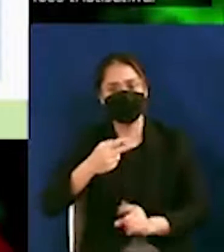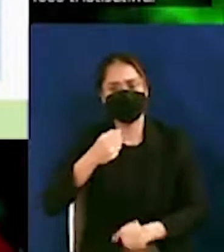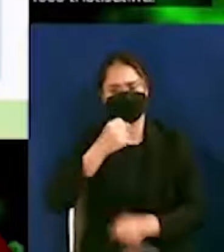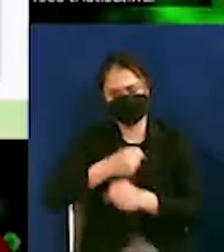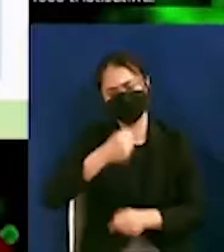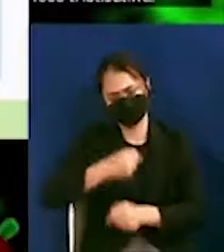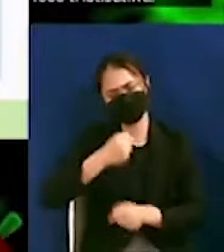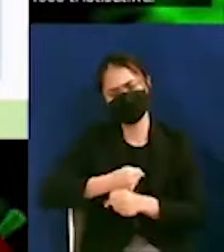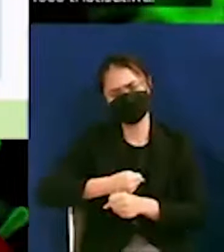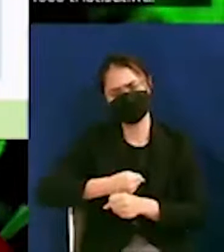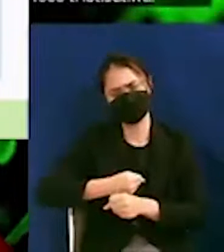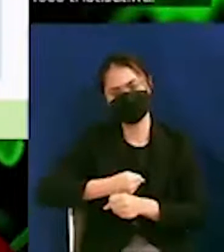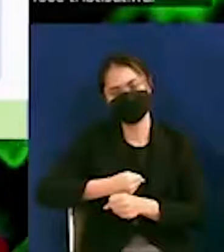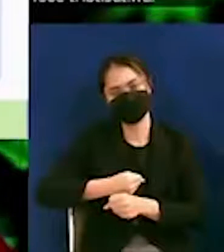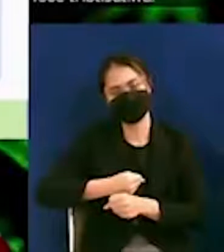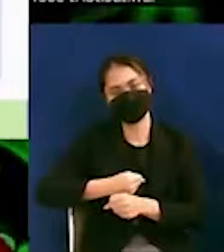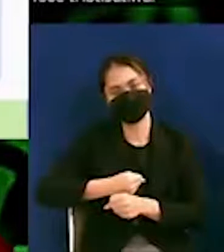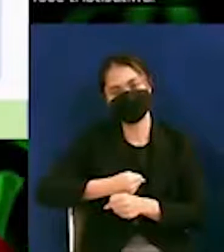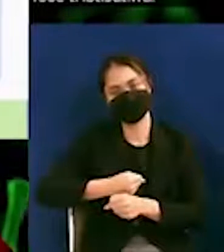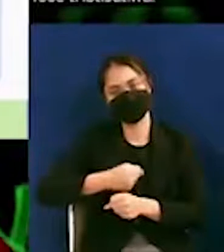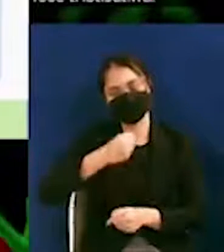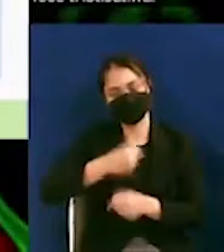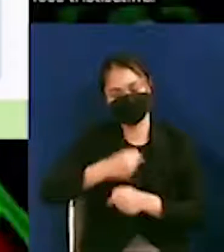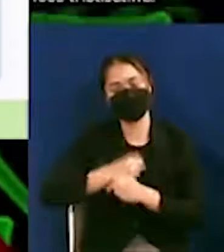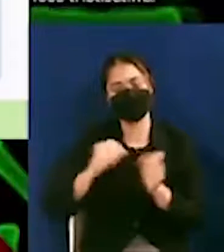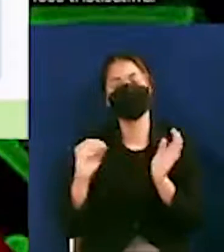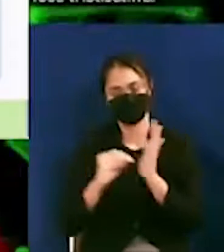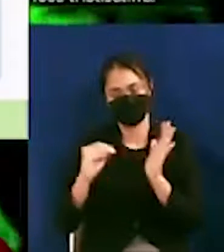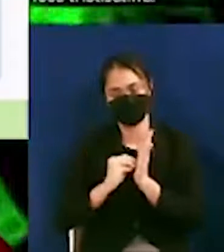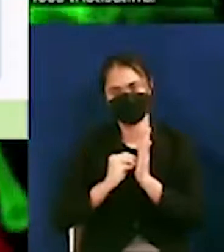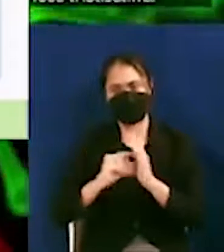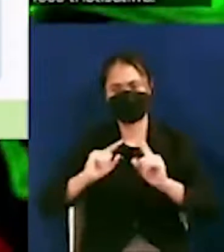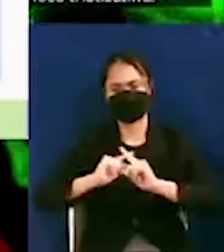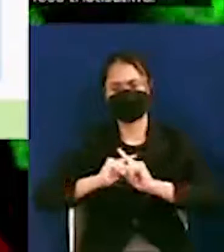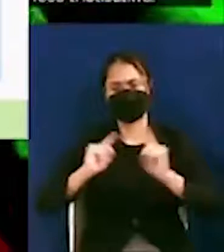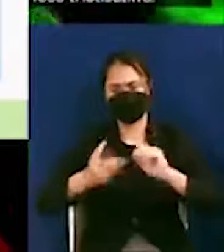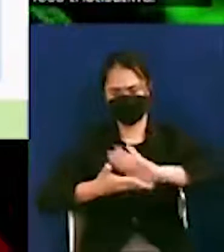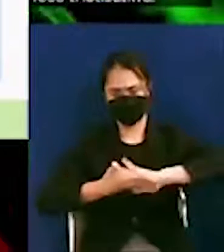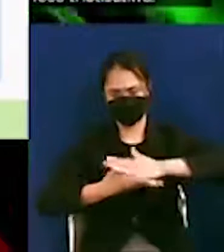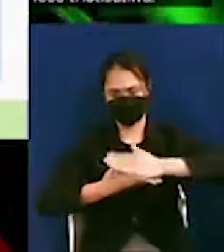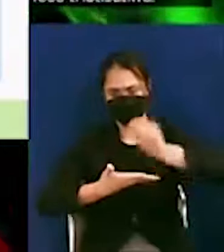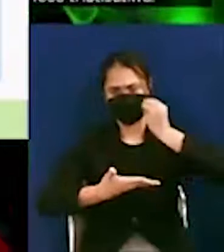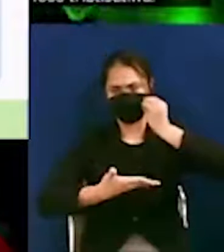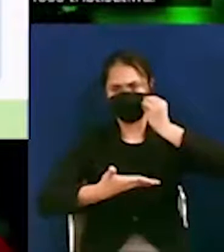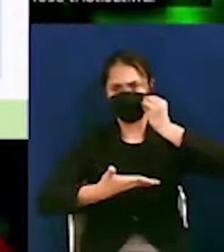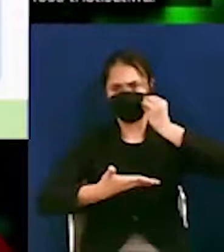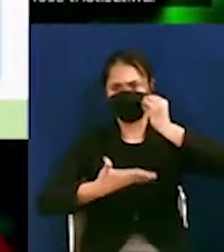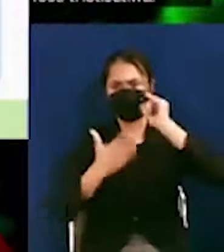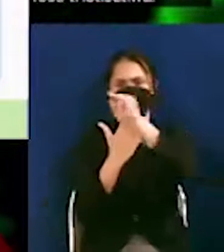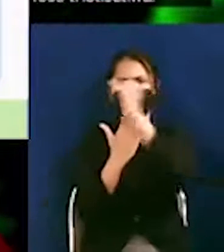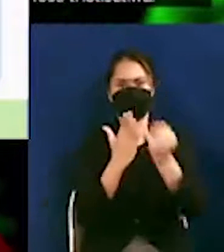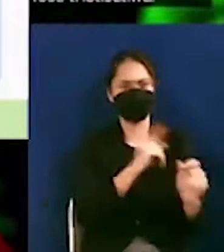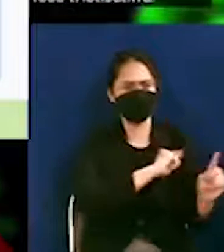ที่นี่นะครับทำงานอยู่กทม.แต่ทะเบียนบ้านอยู่ต่างจังหวัดเดี๋ยวก็จะมีปัญหาเรื่องการลง